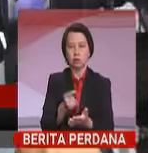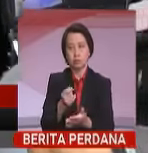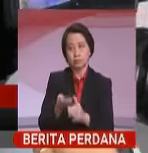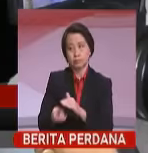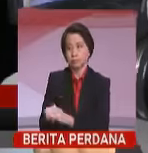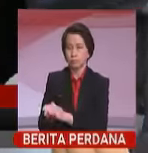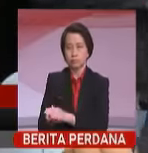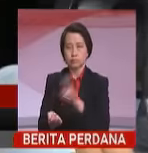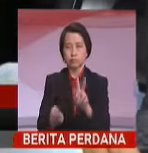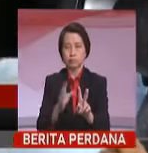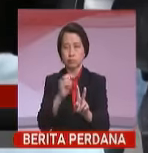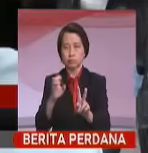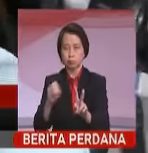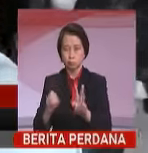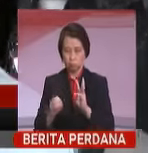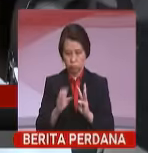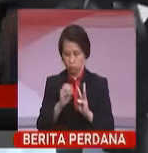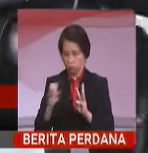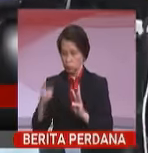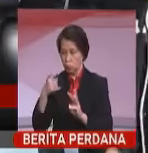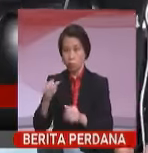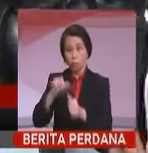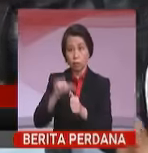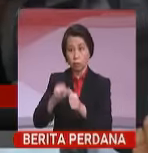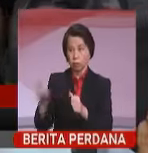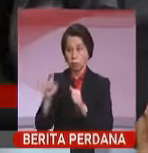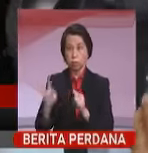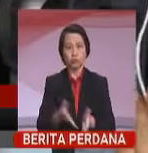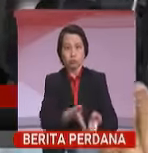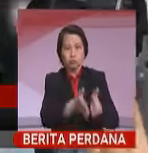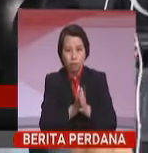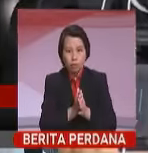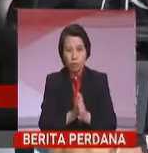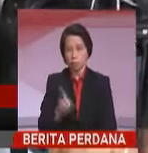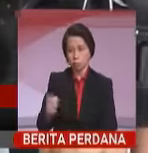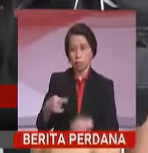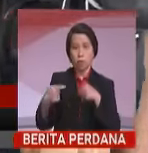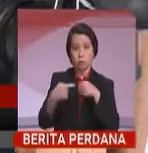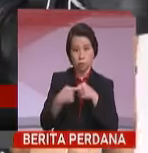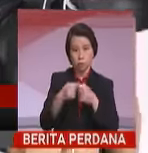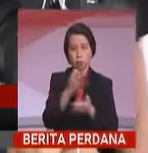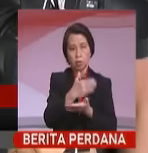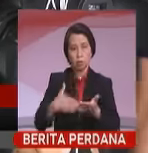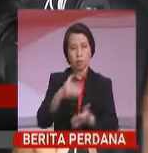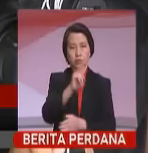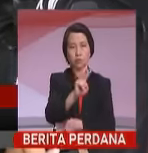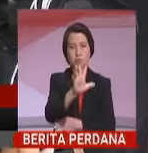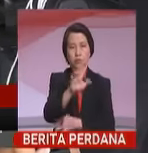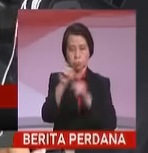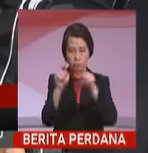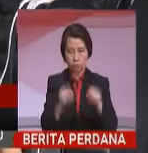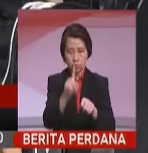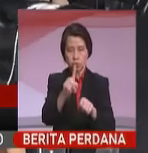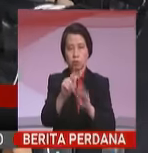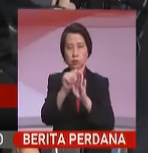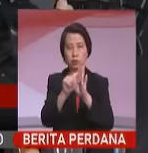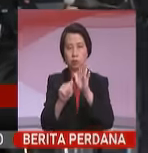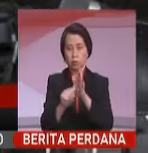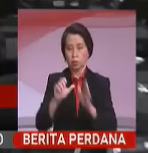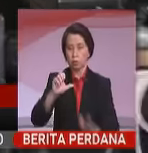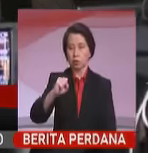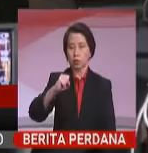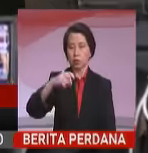antara RM200 hingga RM600 untuk setiap permohonan. Mereka didakwa di bawah Seksyen 25-1 Akta